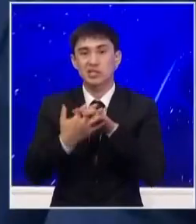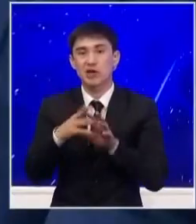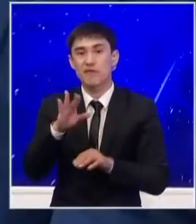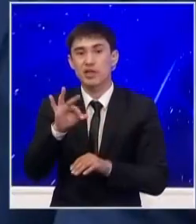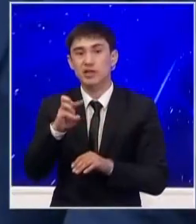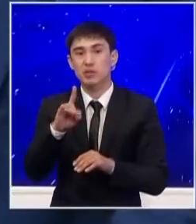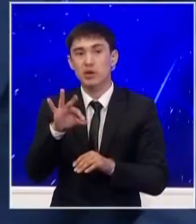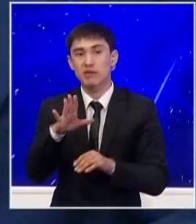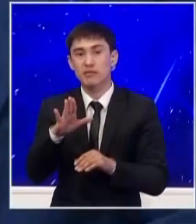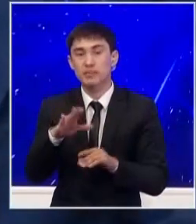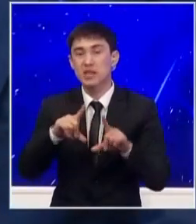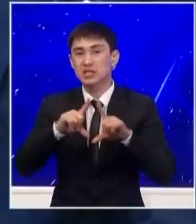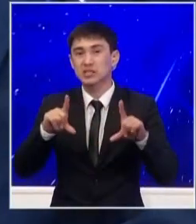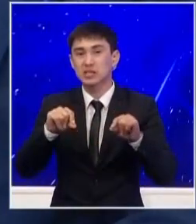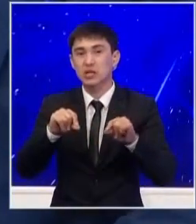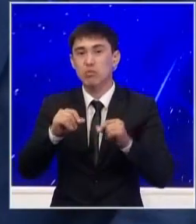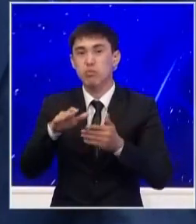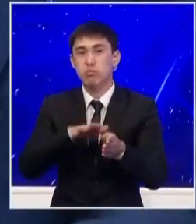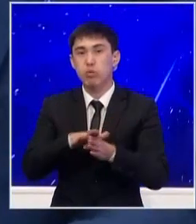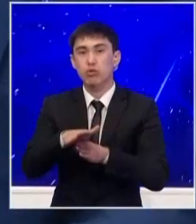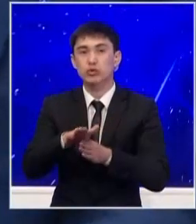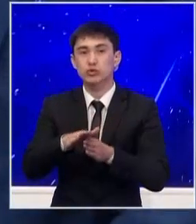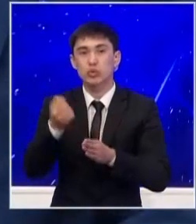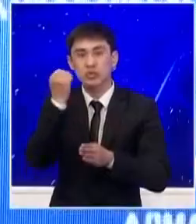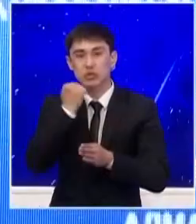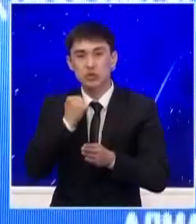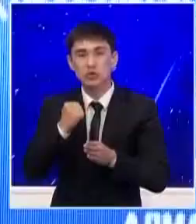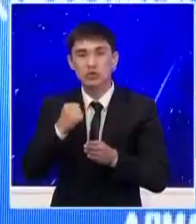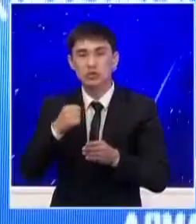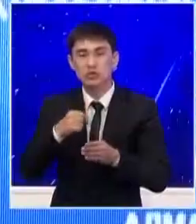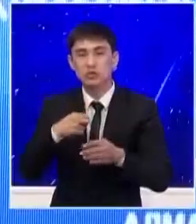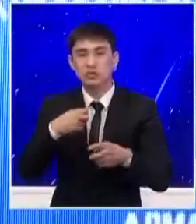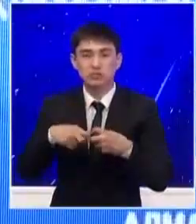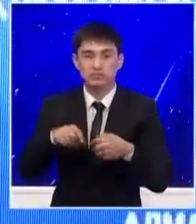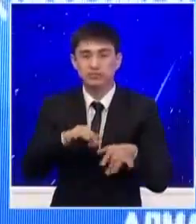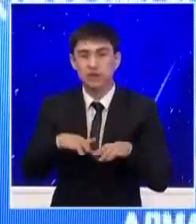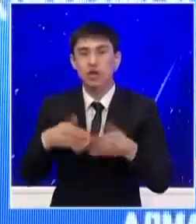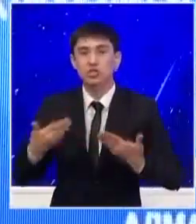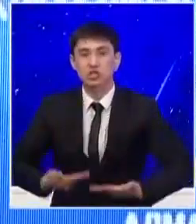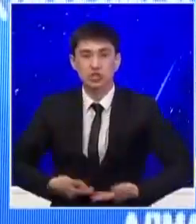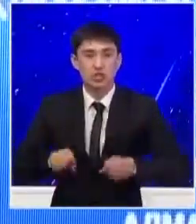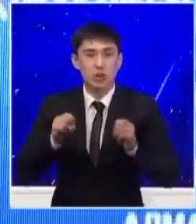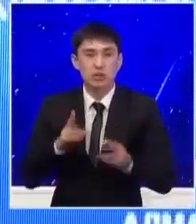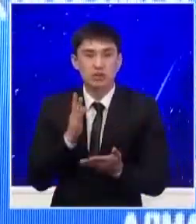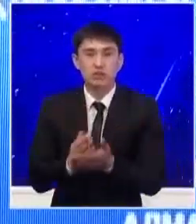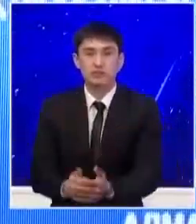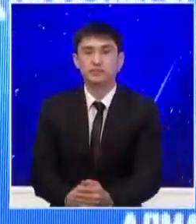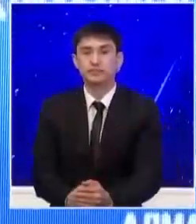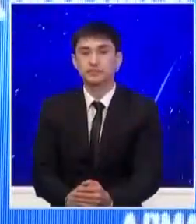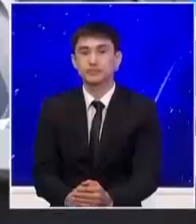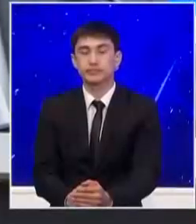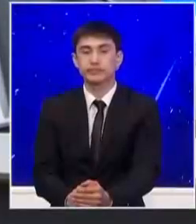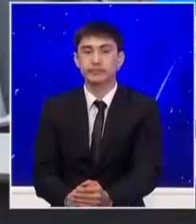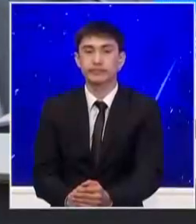Венеры Темеровой, стены полностью изношенного объекта потрескались, и жизнь учащихся находится под угрозой.